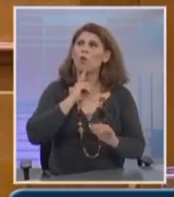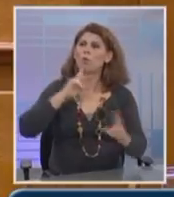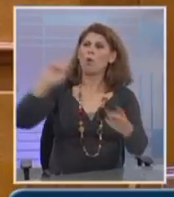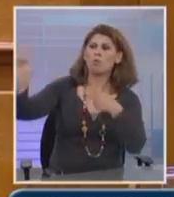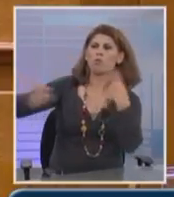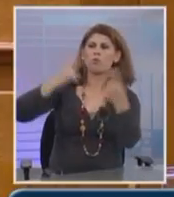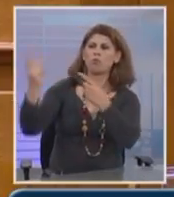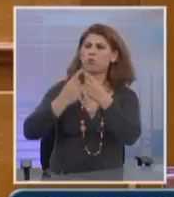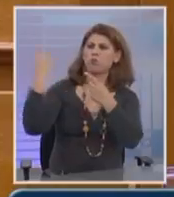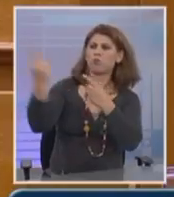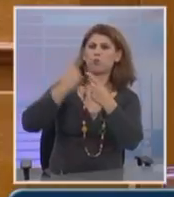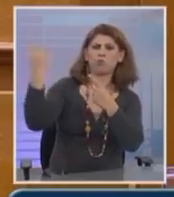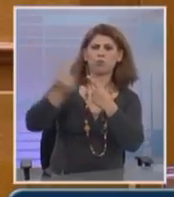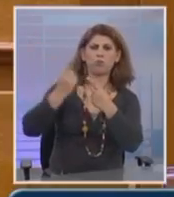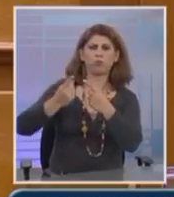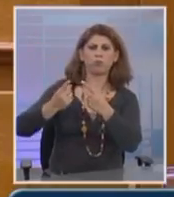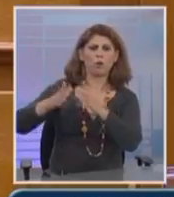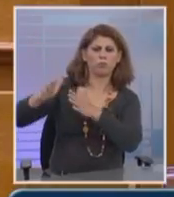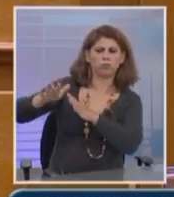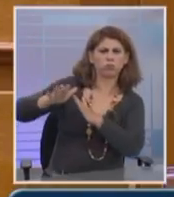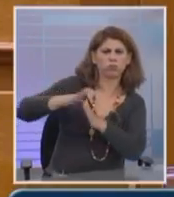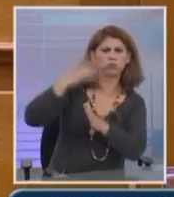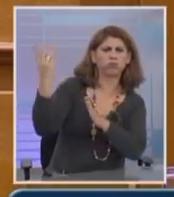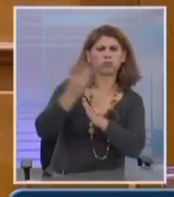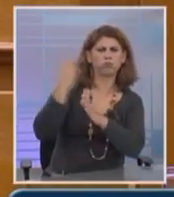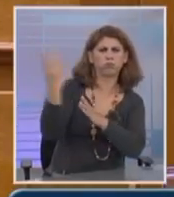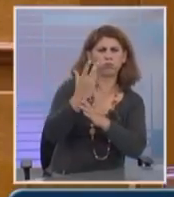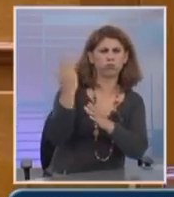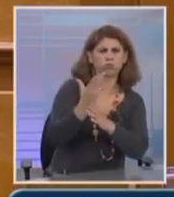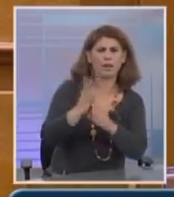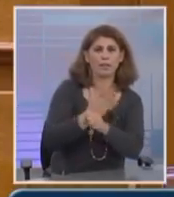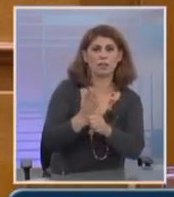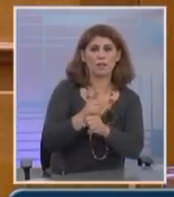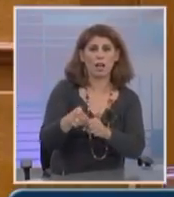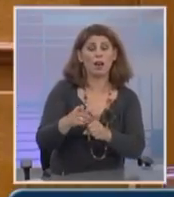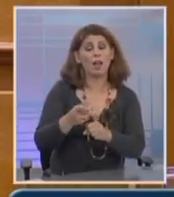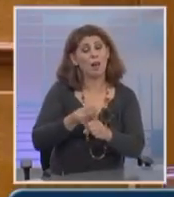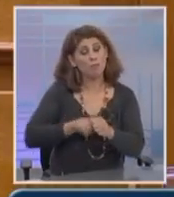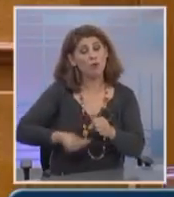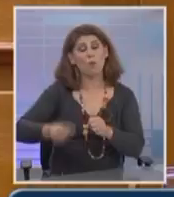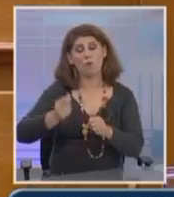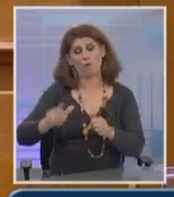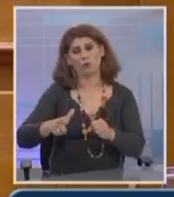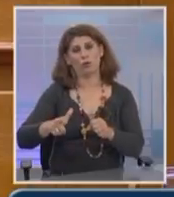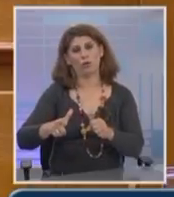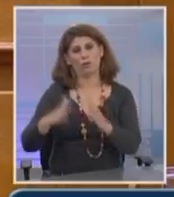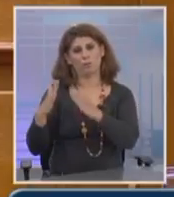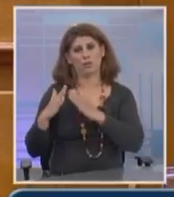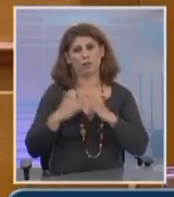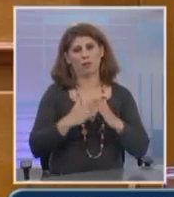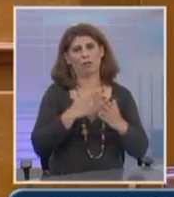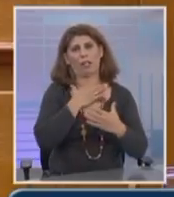φόρων που σήμερα ψηφίζεται. Εξοντώνεται τους πάντες, αλλά κυρίως τα φτωχότερα νοικοκυριά. Οι έμεσοι